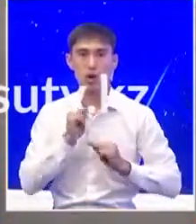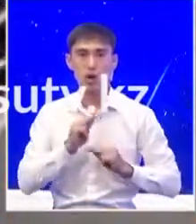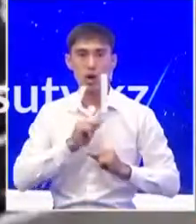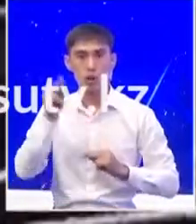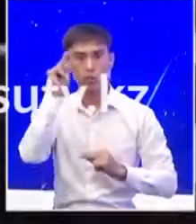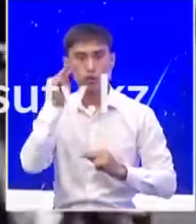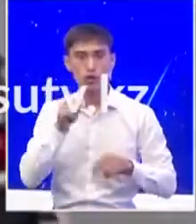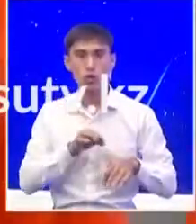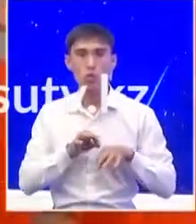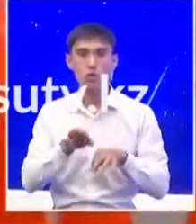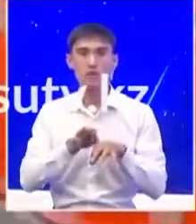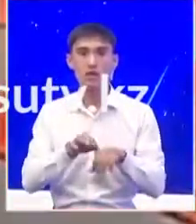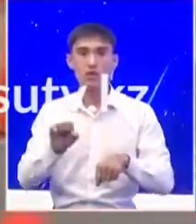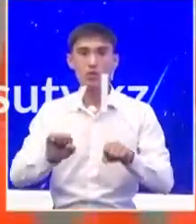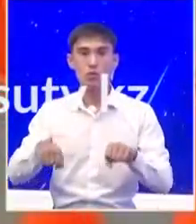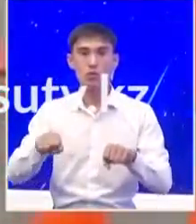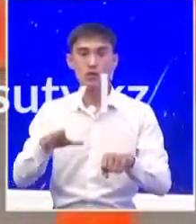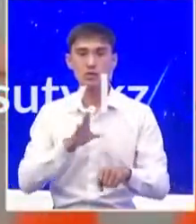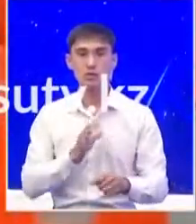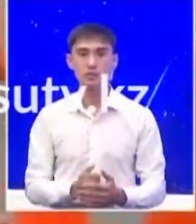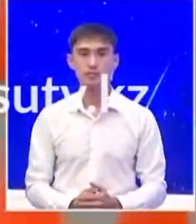обучение управлению мототранспортом.